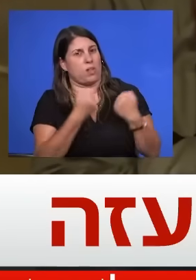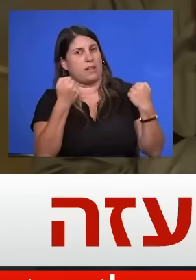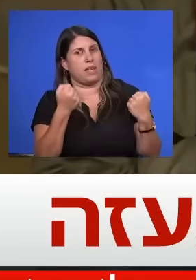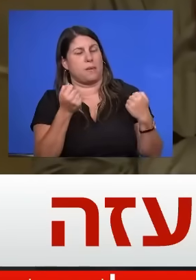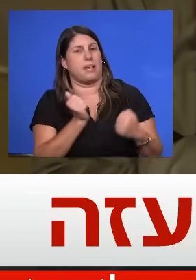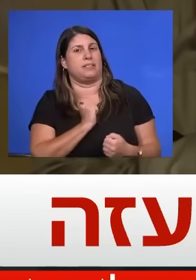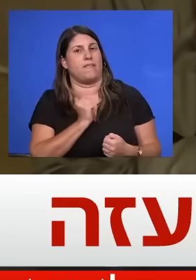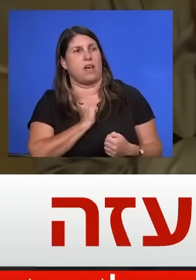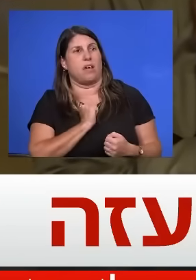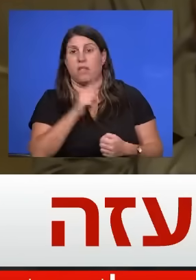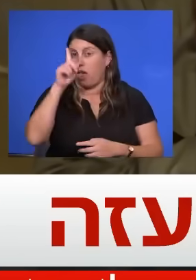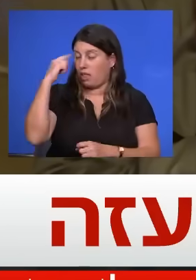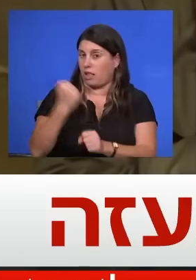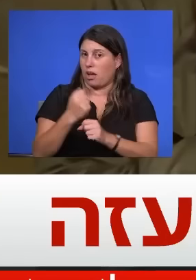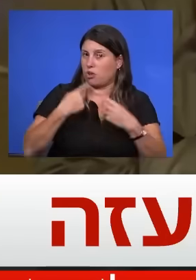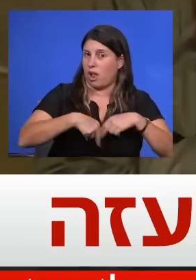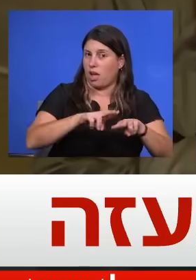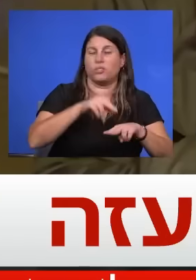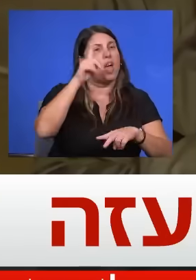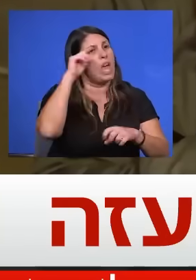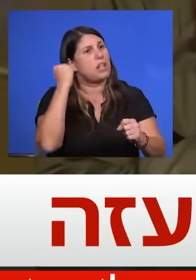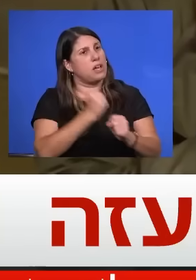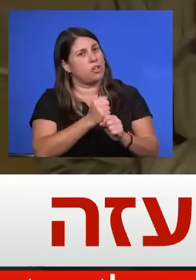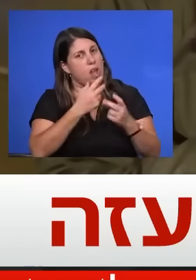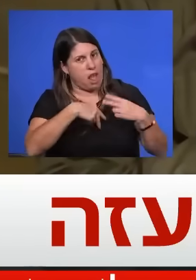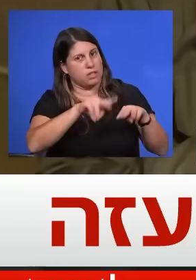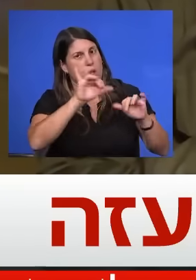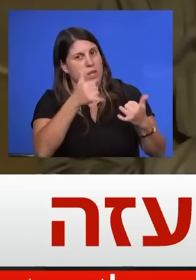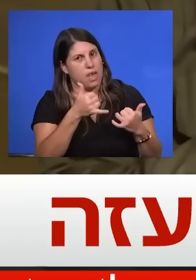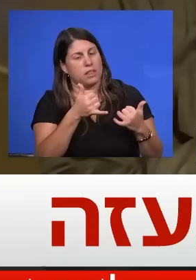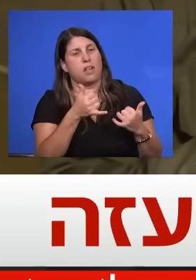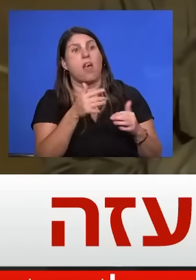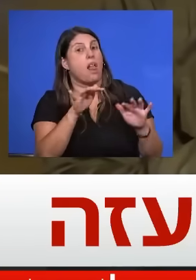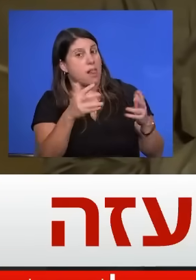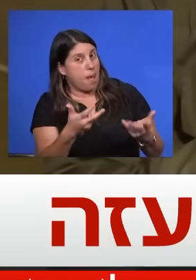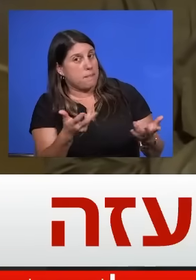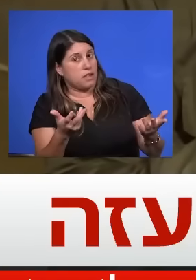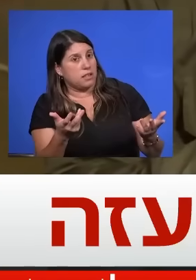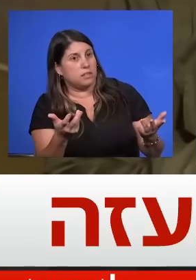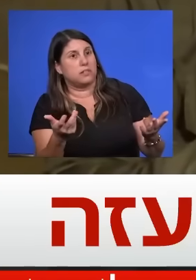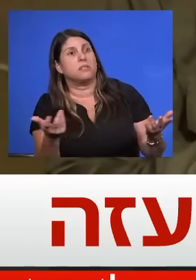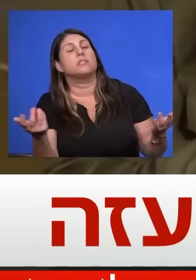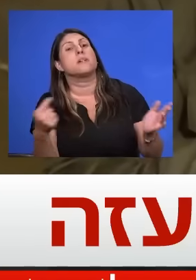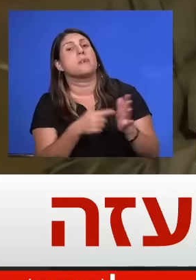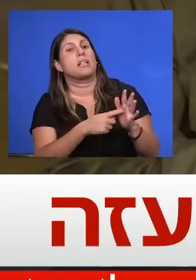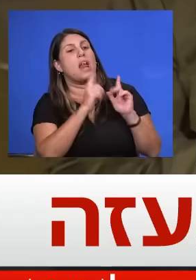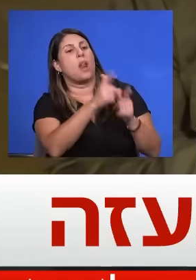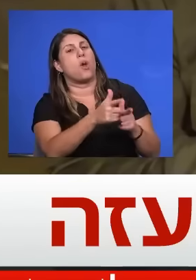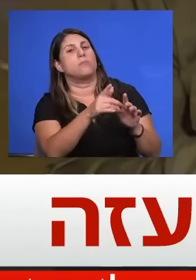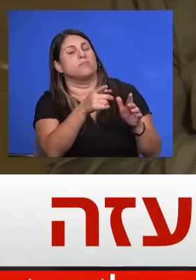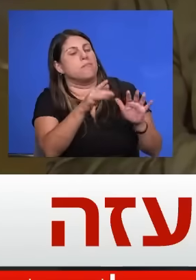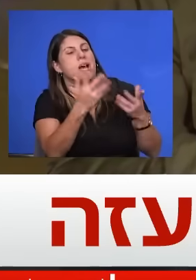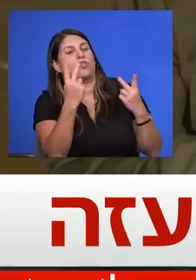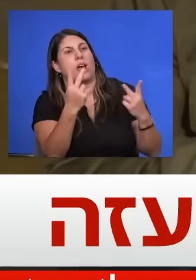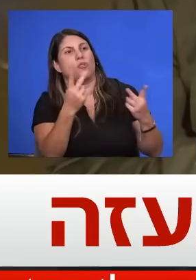והתעקשת. התעקשתי מאוד לחזור. למה? כי הלוחמים זה ממש חשוב. ואם יש לי